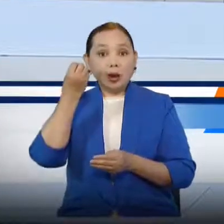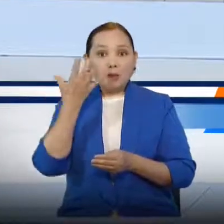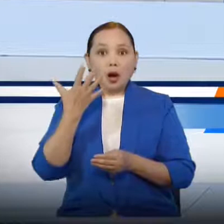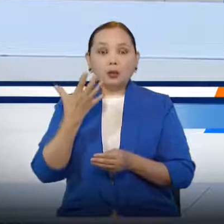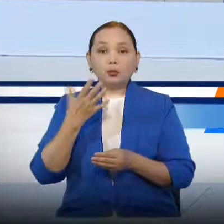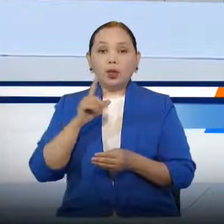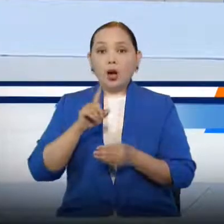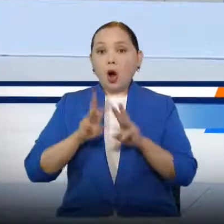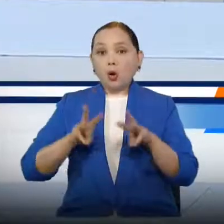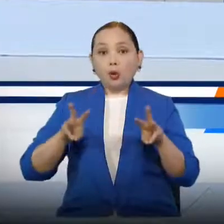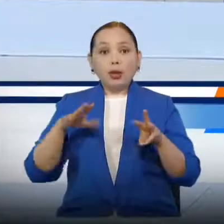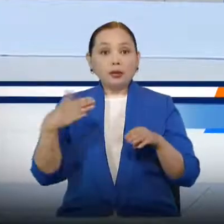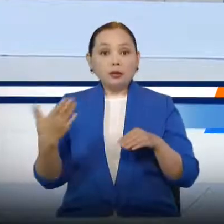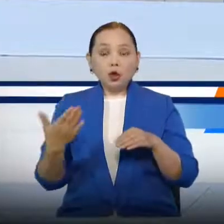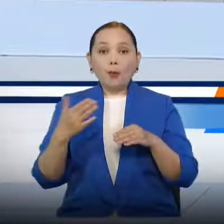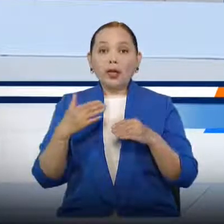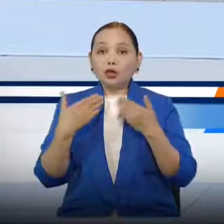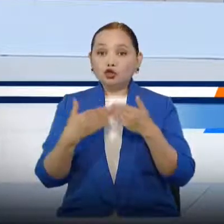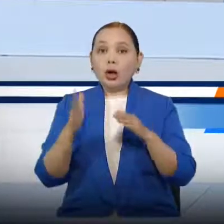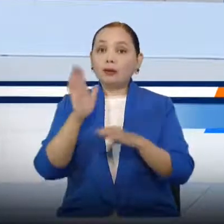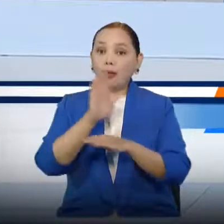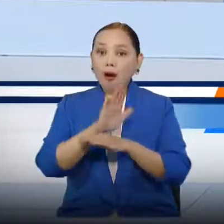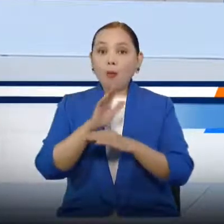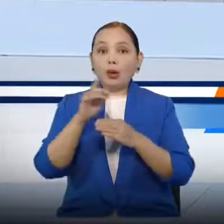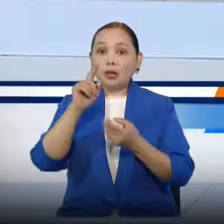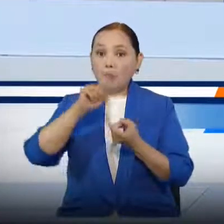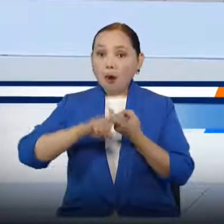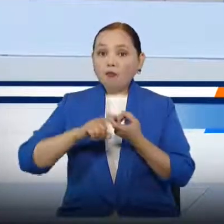o'sha hukumatimiz tomonidan chiqarilgan qarorlarga muvofiq